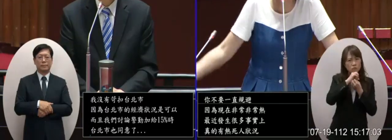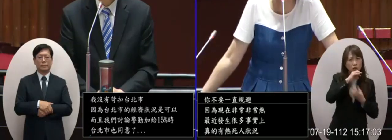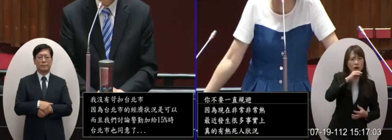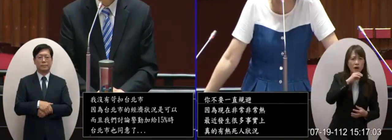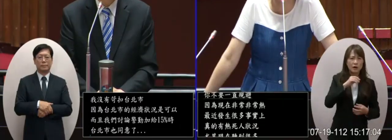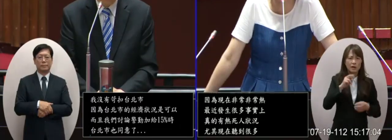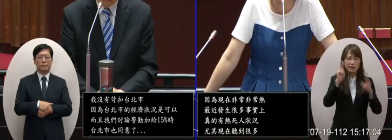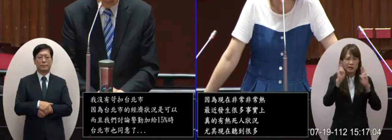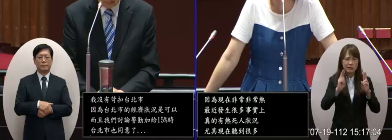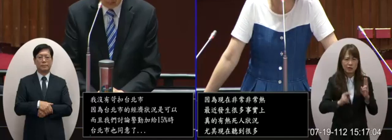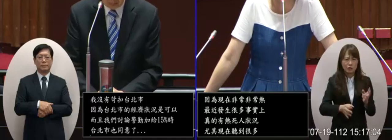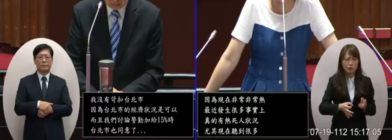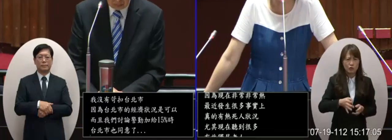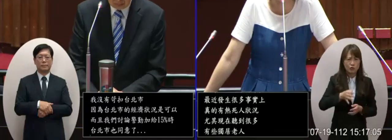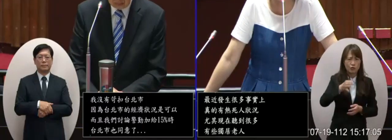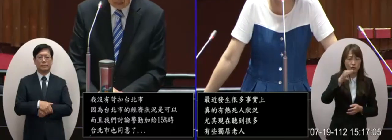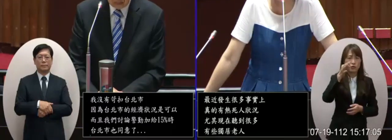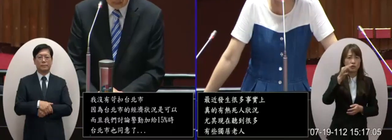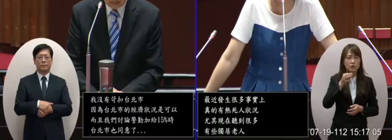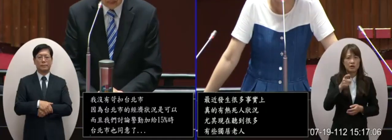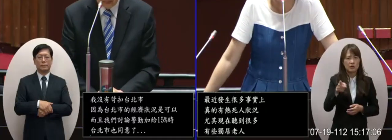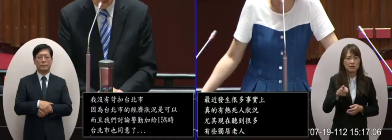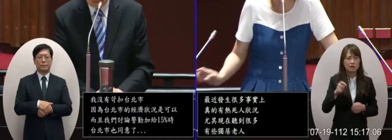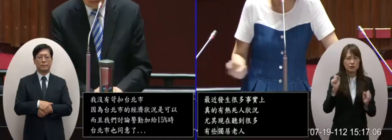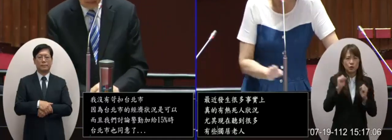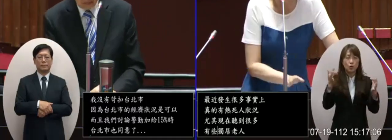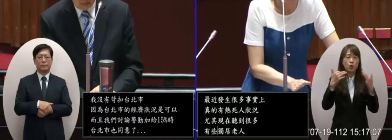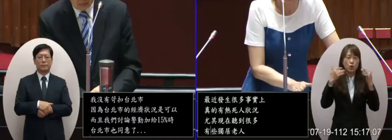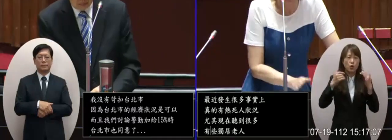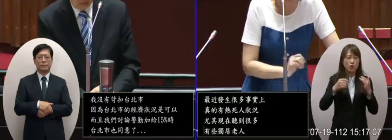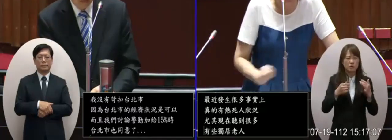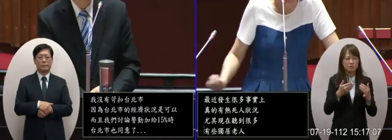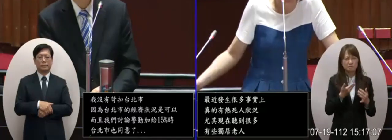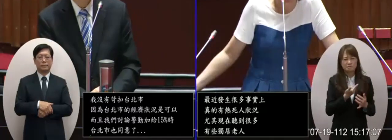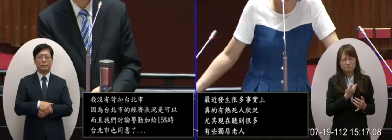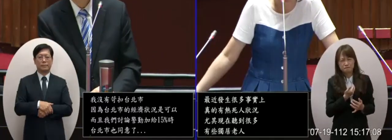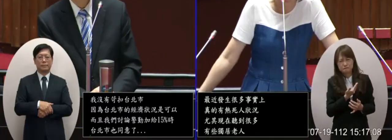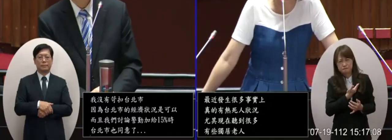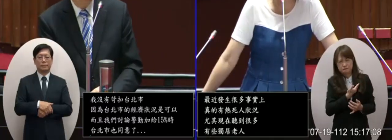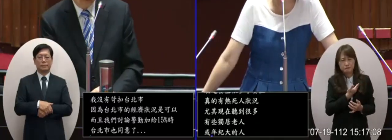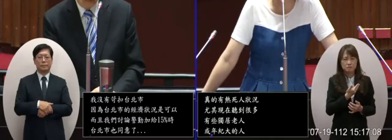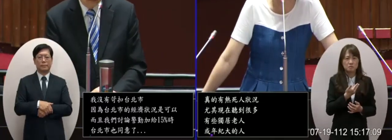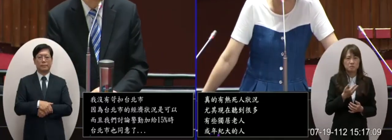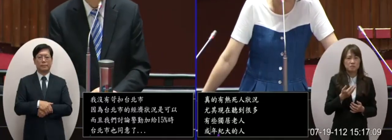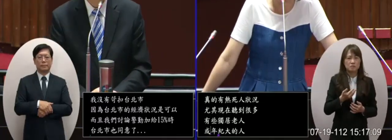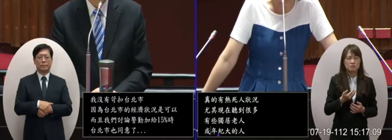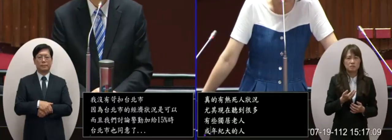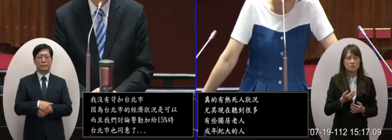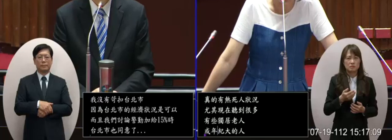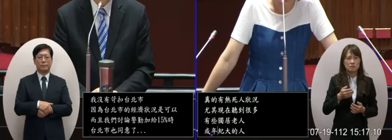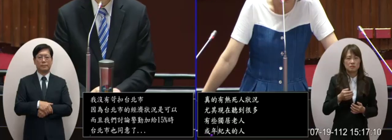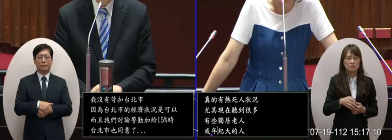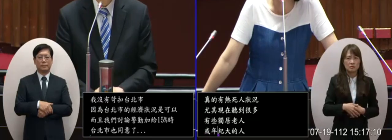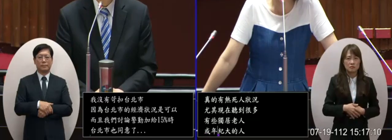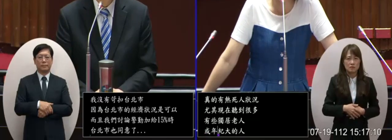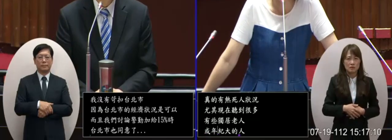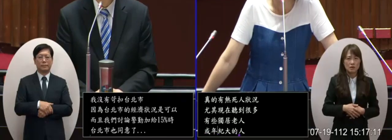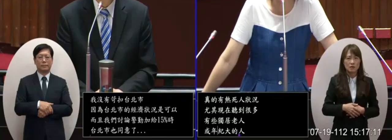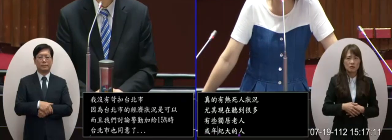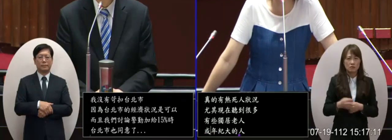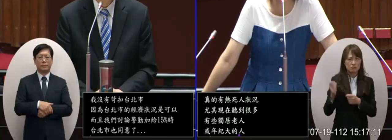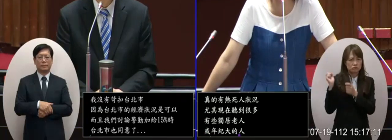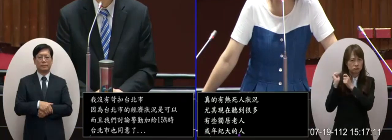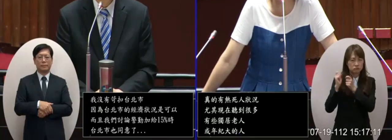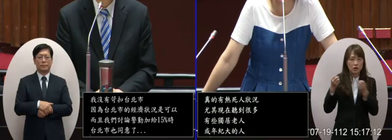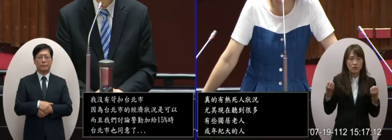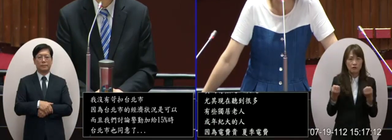有 夏季电费，他舍不得开冷气，所以呢在前几天就发生了两个老翁啊